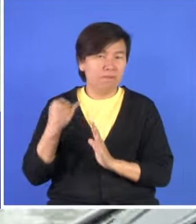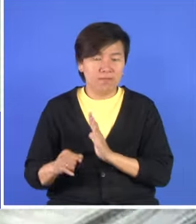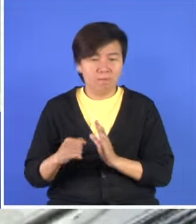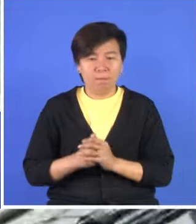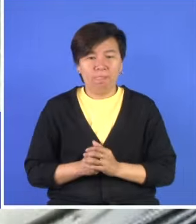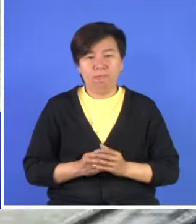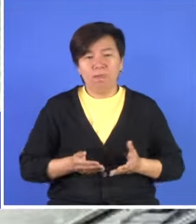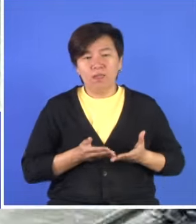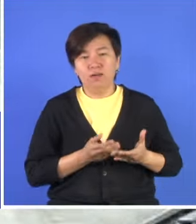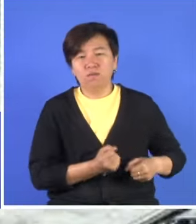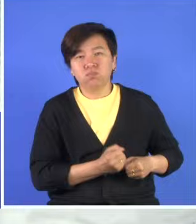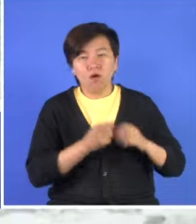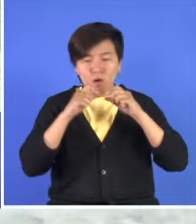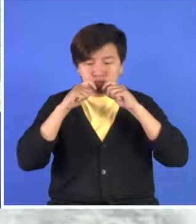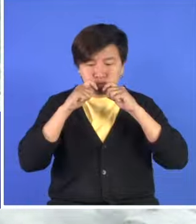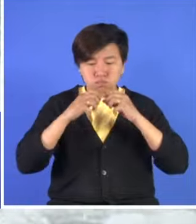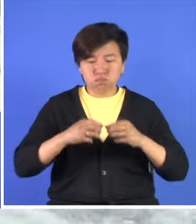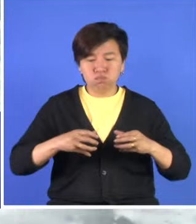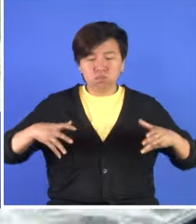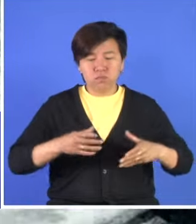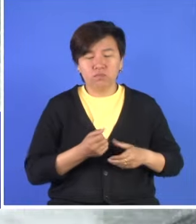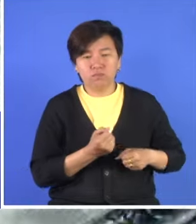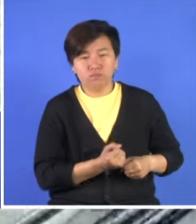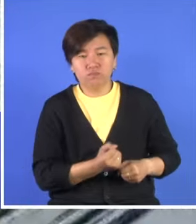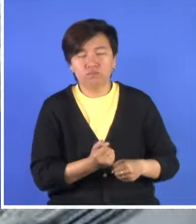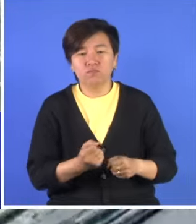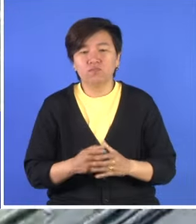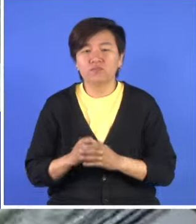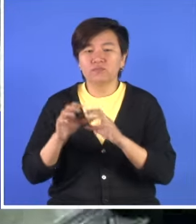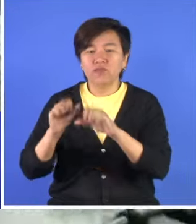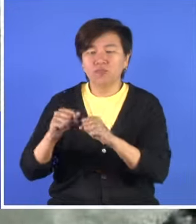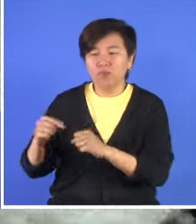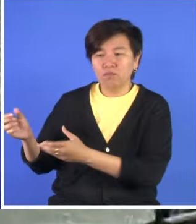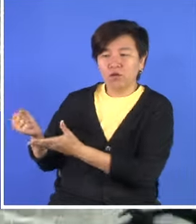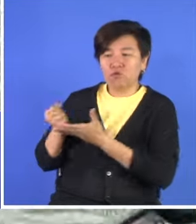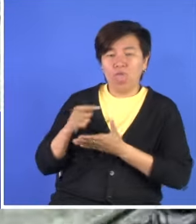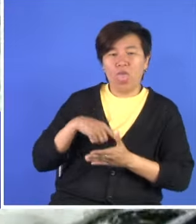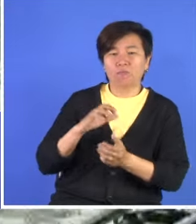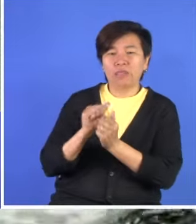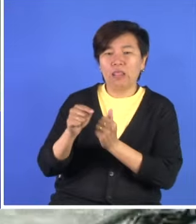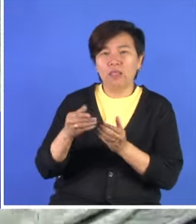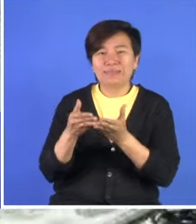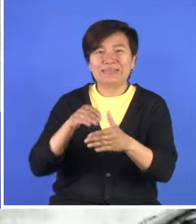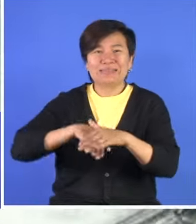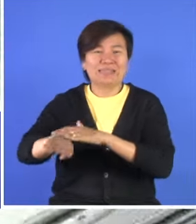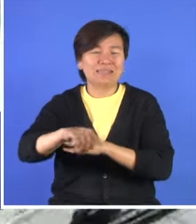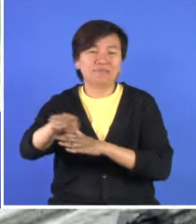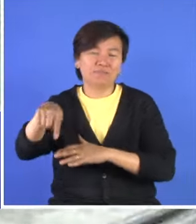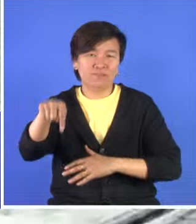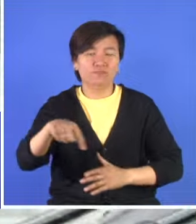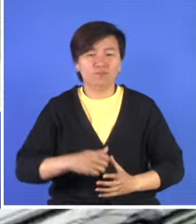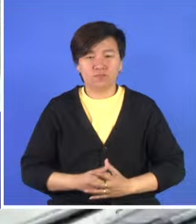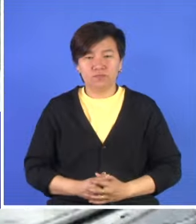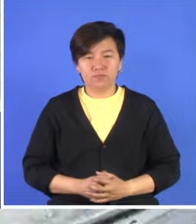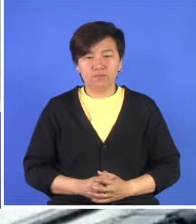ช้เรือยางเข้าปฏิบัติการมีกำลังน้อยกว่านะครับกว่าจะมีกำลังเสริมเข้ามาได้ก็ทำให้กลุ่มเรือเถื่อนเนี่ยหลบหนีไปได้